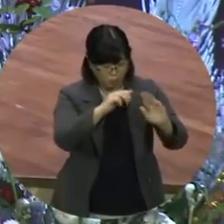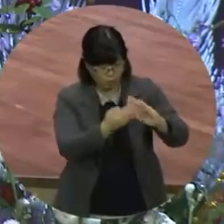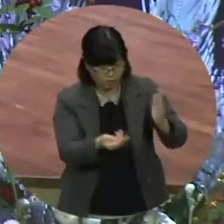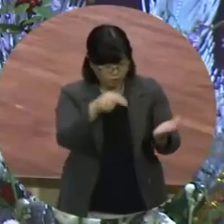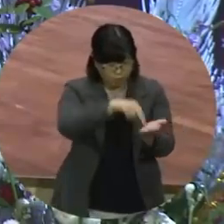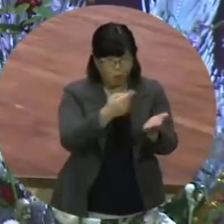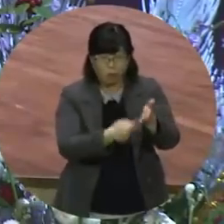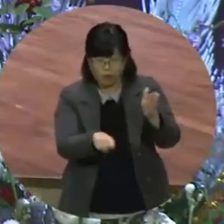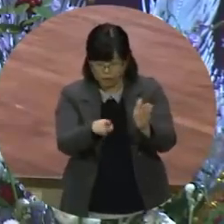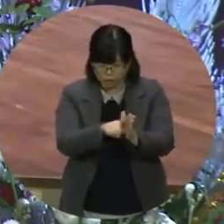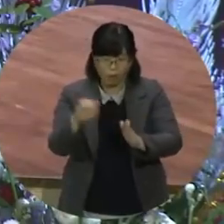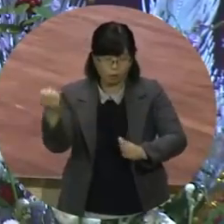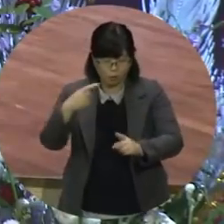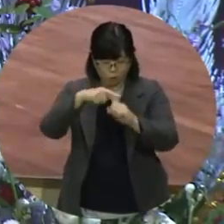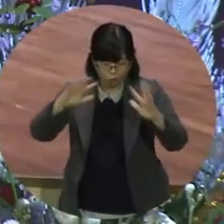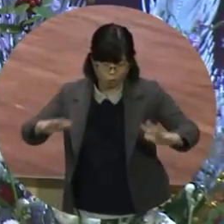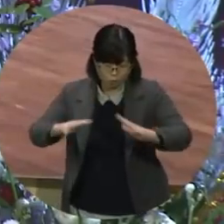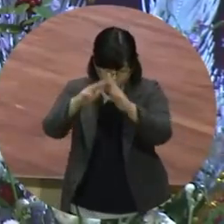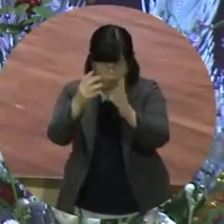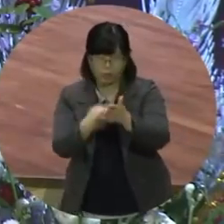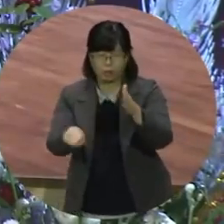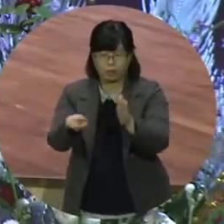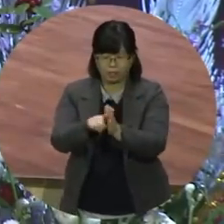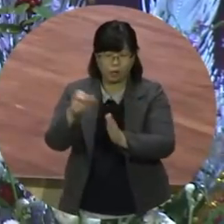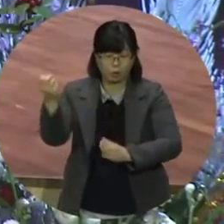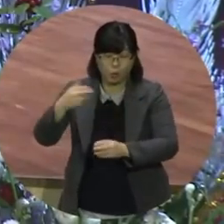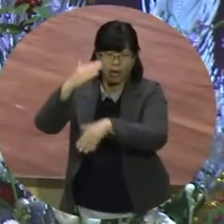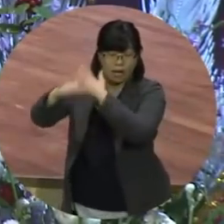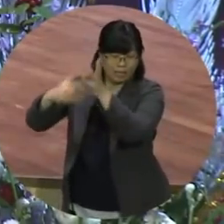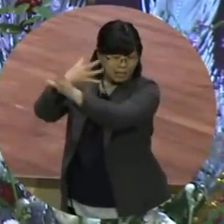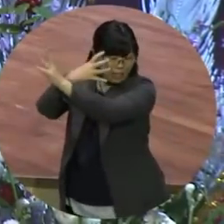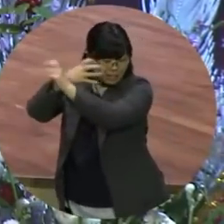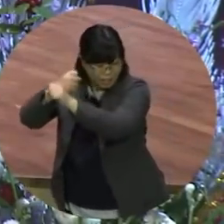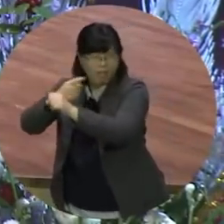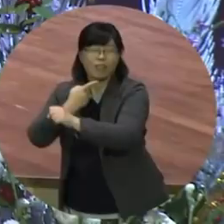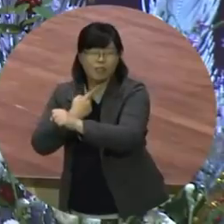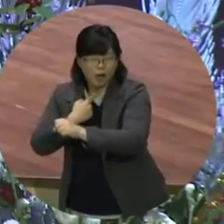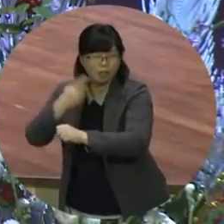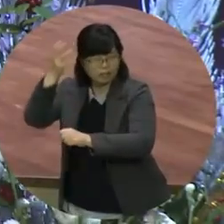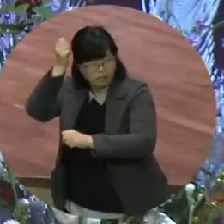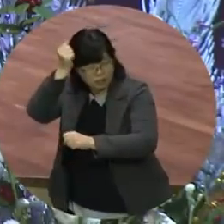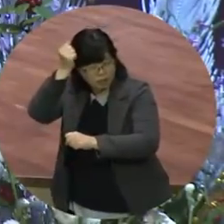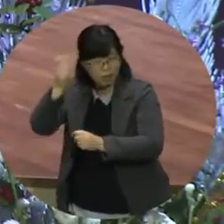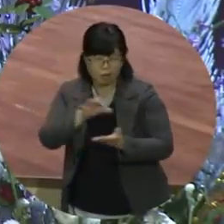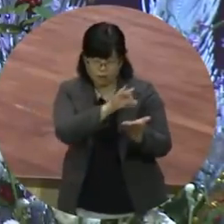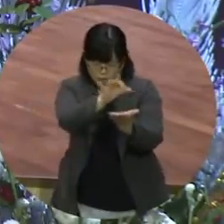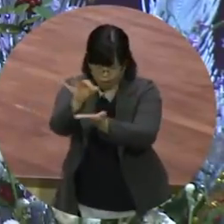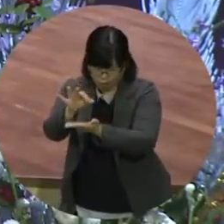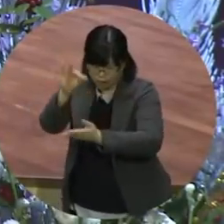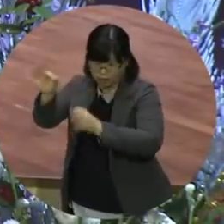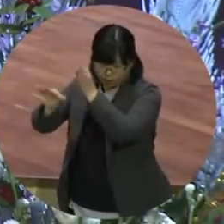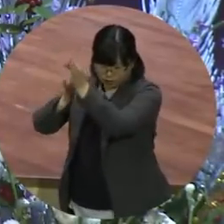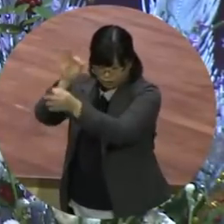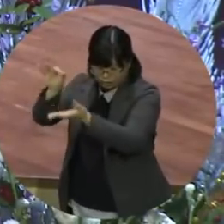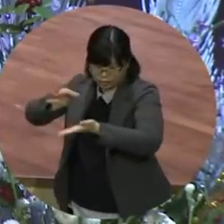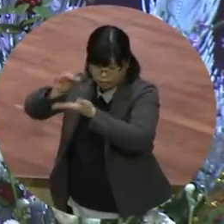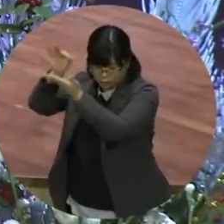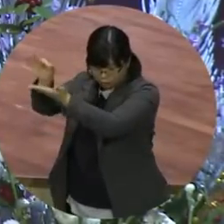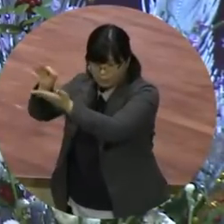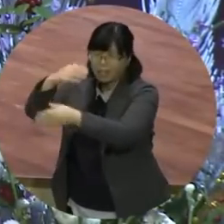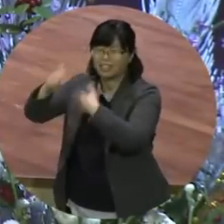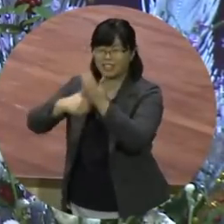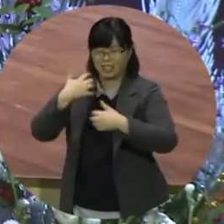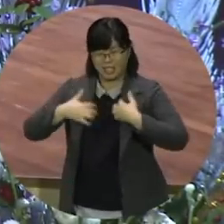헌당을 위하여 하나님께 약속한 이면 계약을 놓고 하나님 기도한 모든 예물들을 하나님께서 향결하게